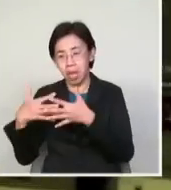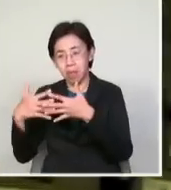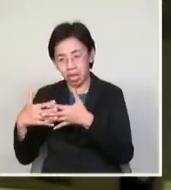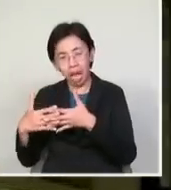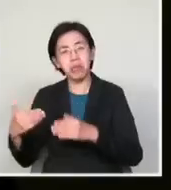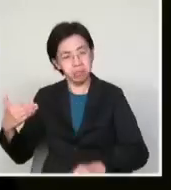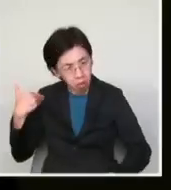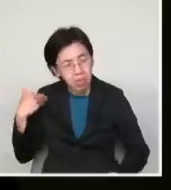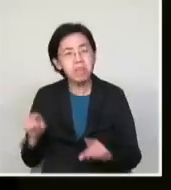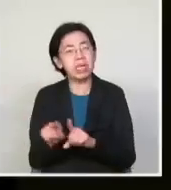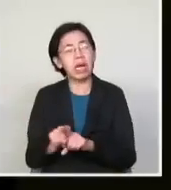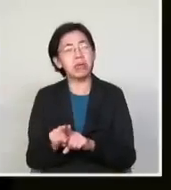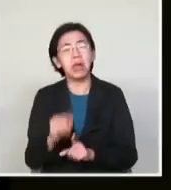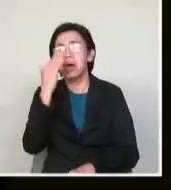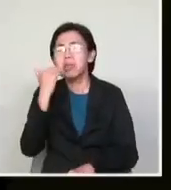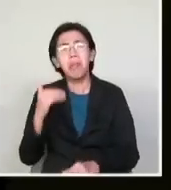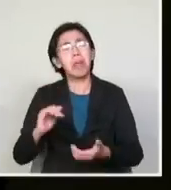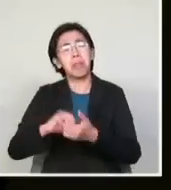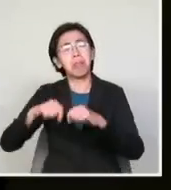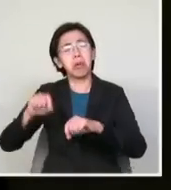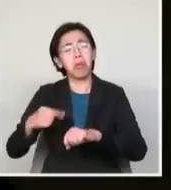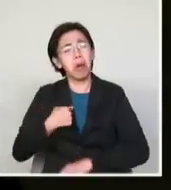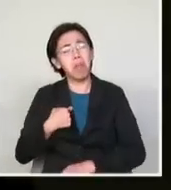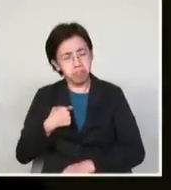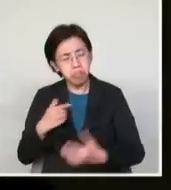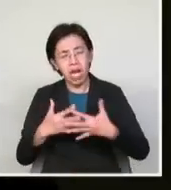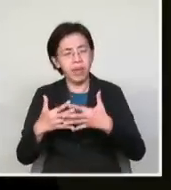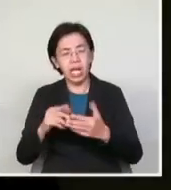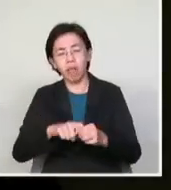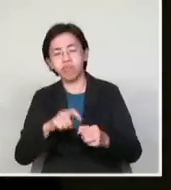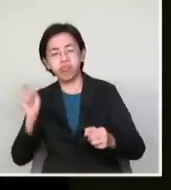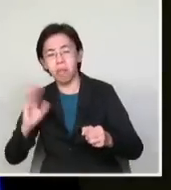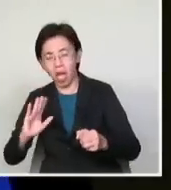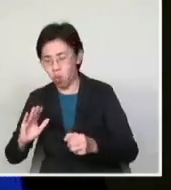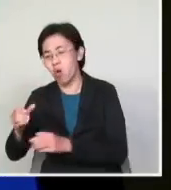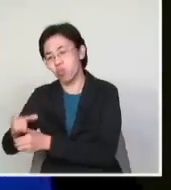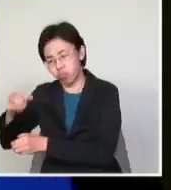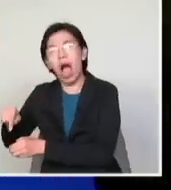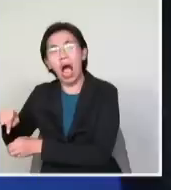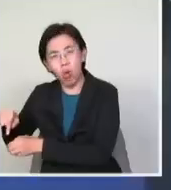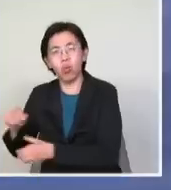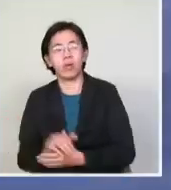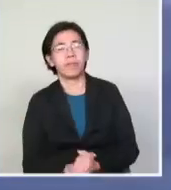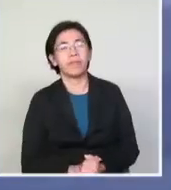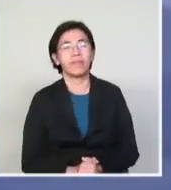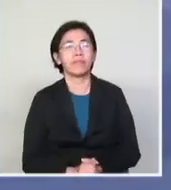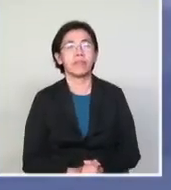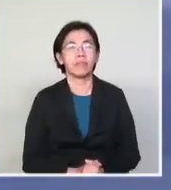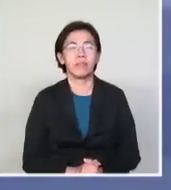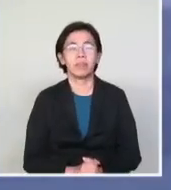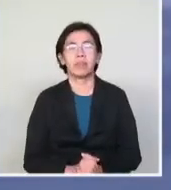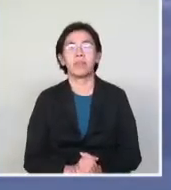ริกาจะต้องเป็นไม่กี่ประเทศที่อยู่ในส่วนที่สัญญานี้ด้วยสหรัฐก็เลยถอนตัวออกมานะคะนี่เป็นลูกหนึ่งทีนี้อีกลูกหนึ่ง